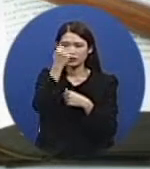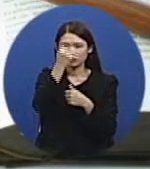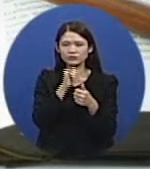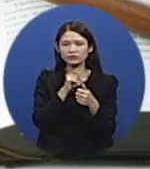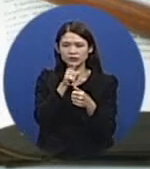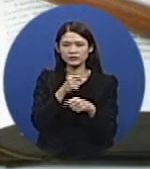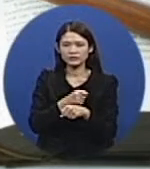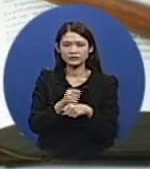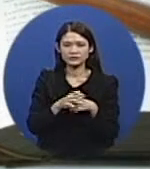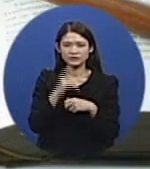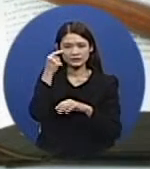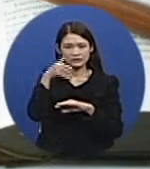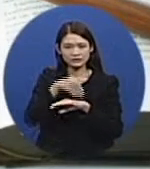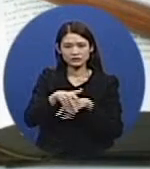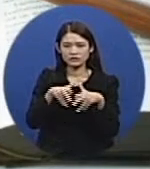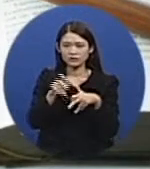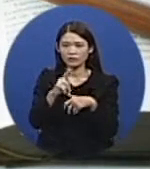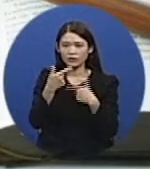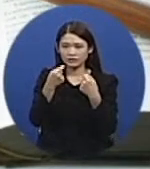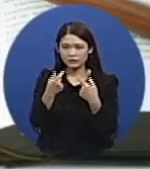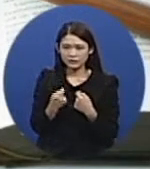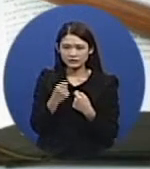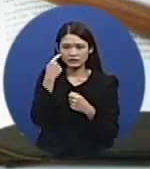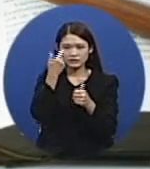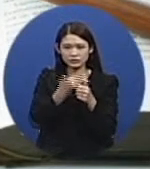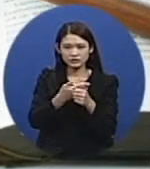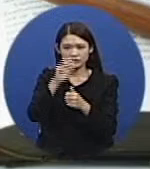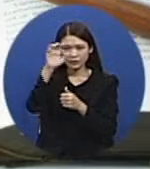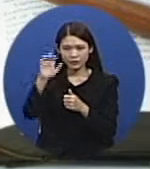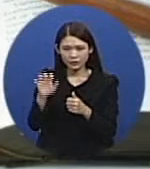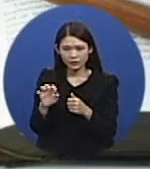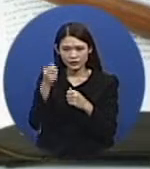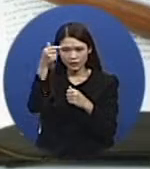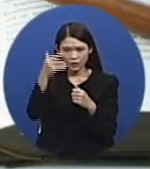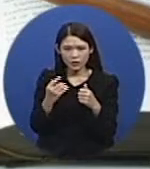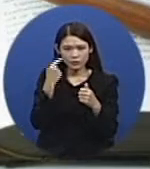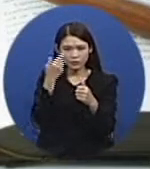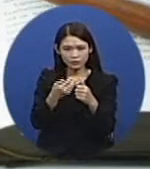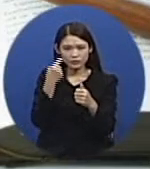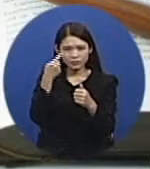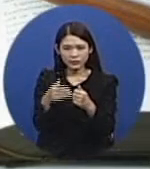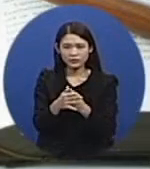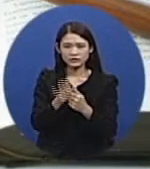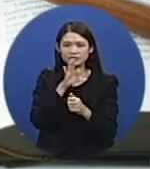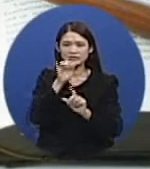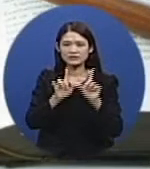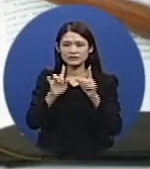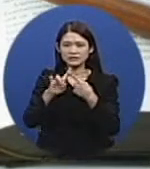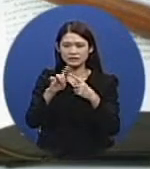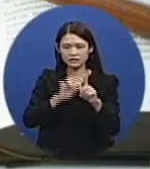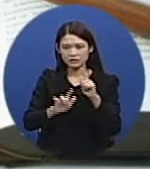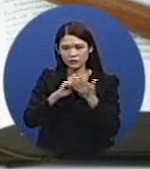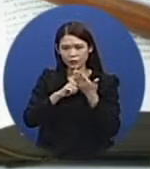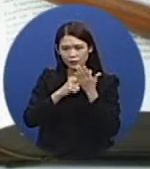했습니다. 아울러 지적장애의 경우 같은 질문을 다른 표현으로 여러 번 질문함으로써 진술의 신빙성을 높일 수